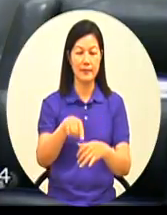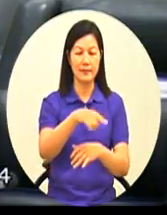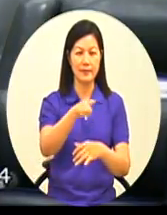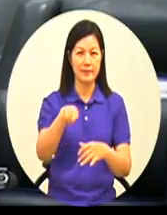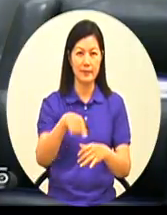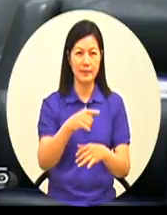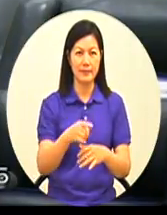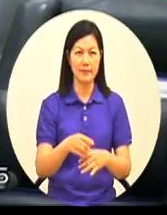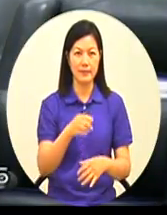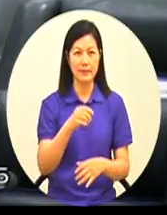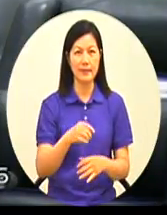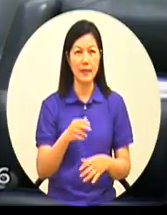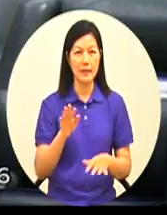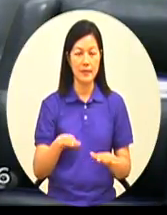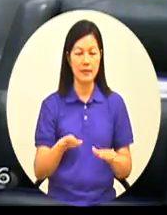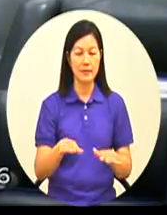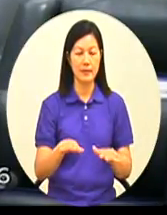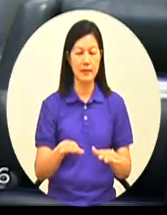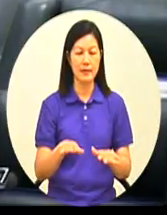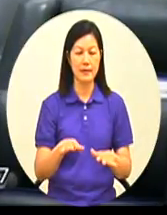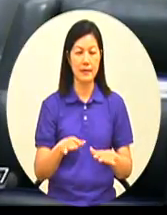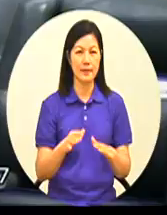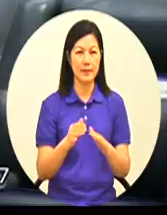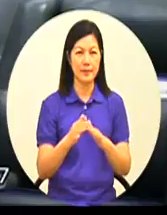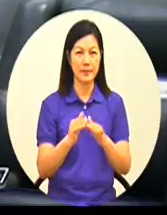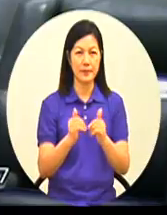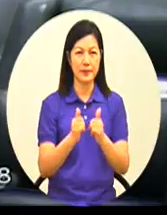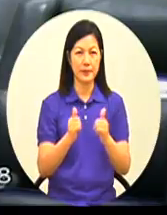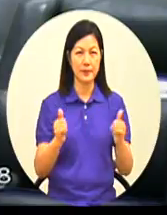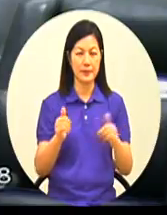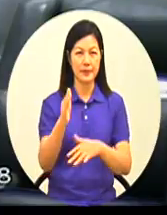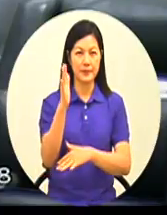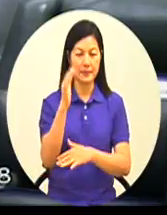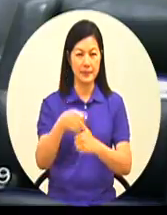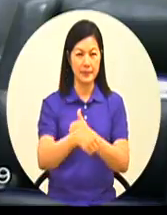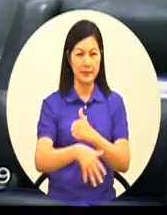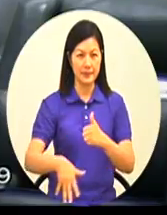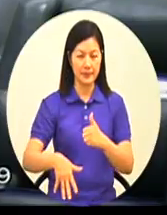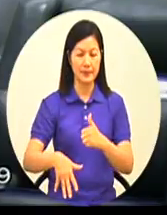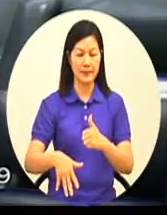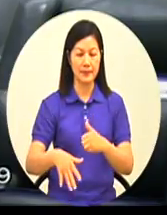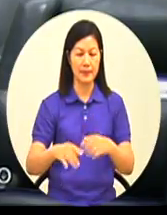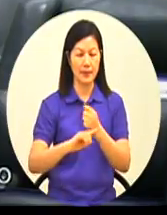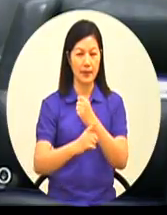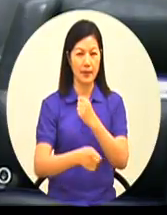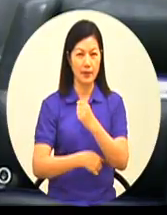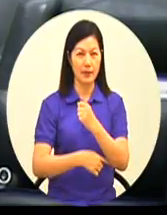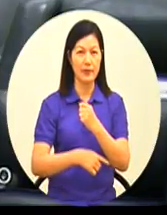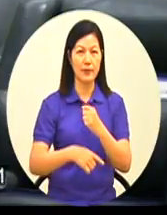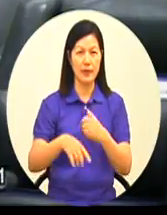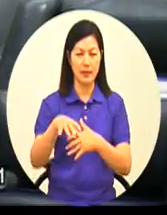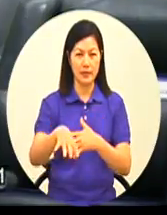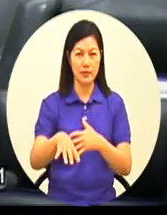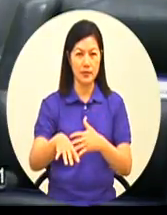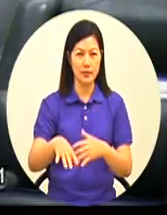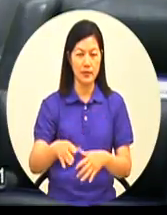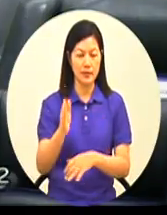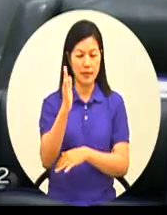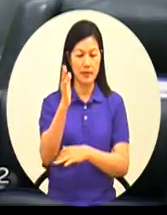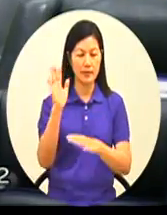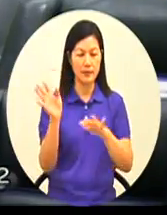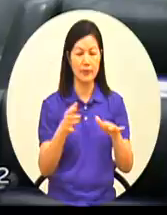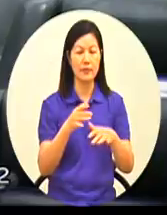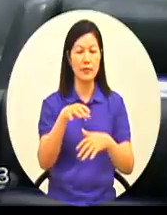今天的民政部门哦，包括了我们非常多的局处，包括民政局、法制局、人事处、政风处、研考会还有秘书